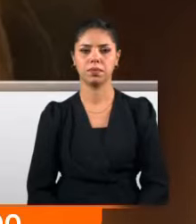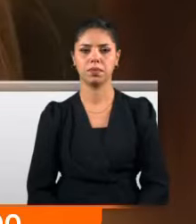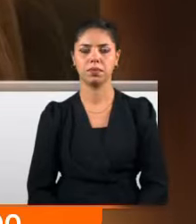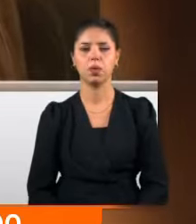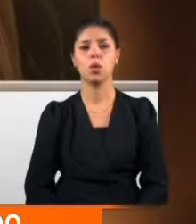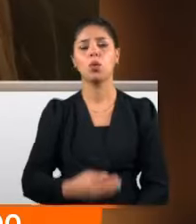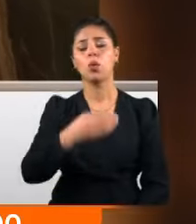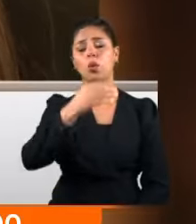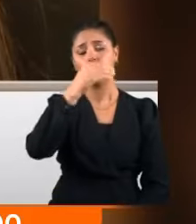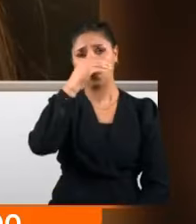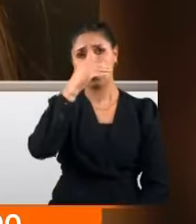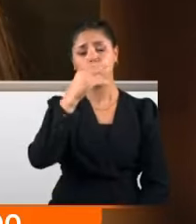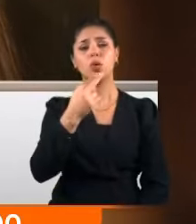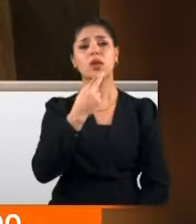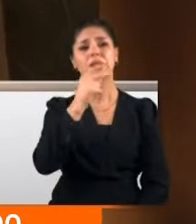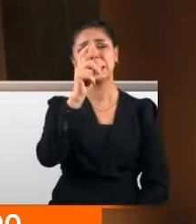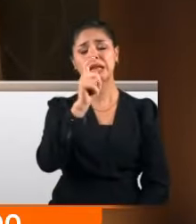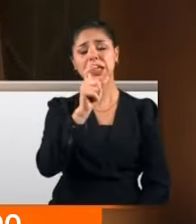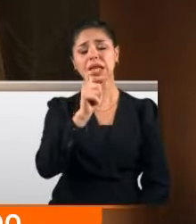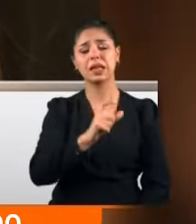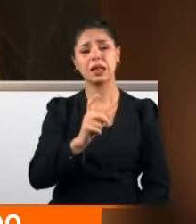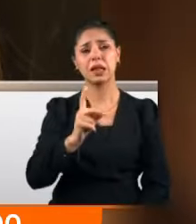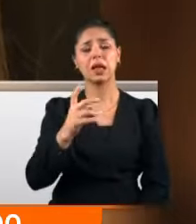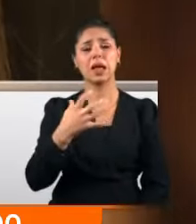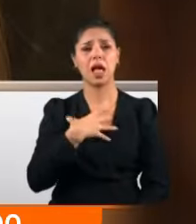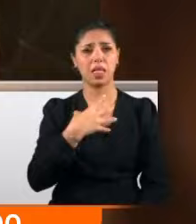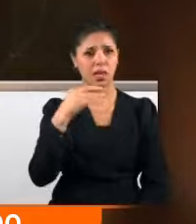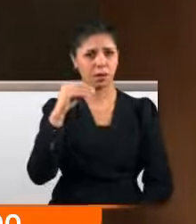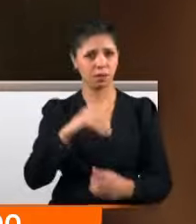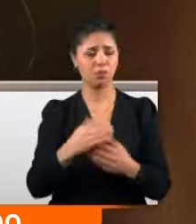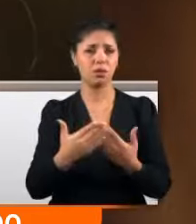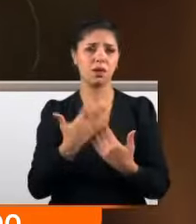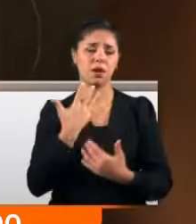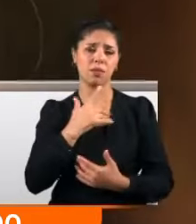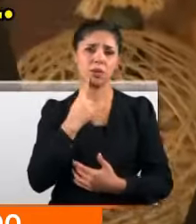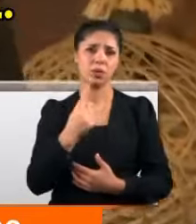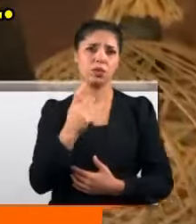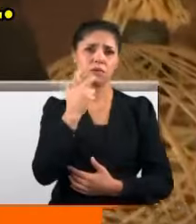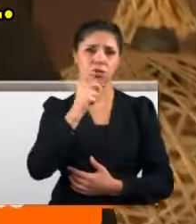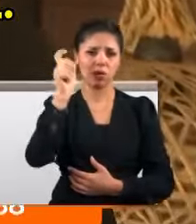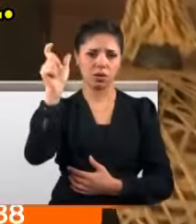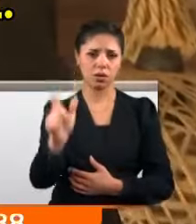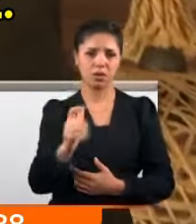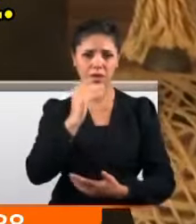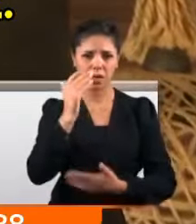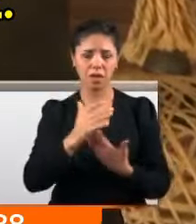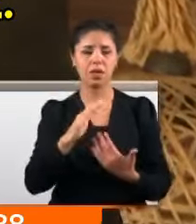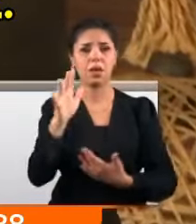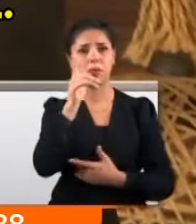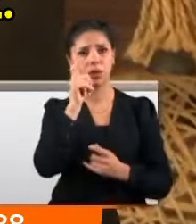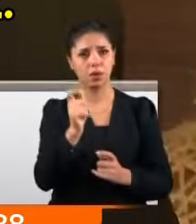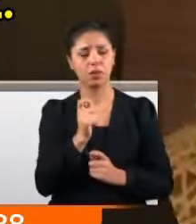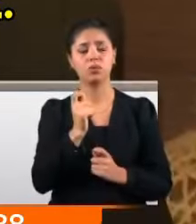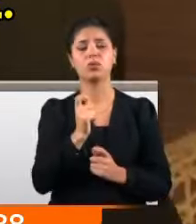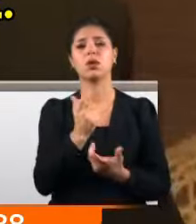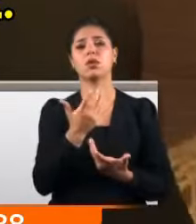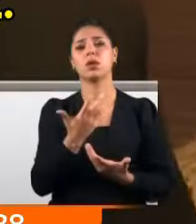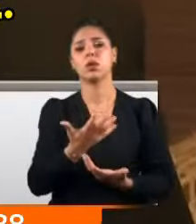Madde bağımlısı kızı için yardım istedi. Anlattıklarıyla hem üzdü hem de dikkat çekti. Melek Bal 18 yaşında olduğu